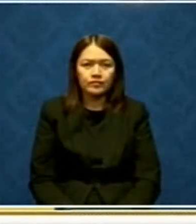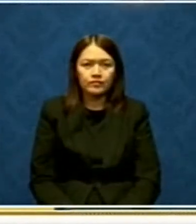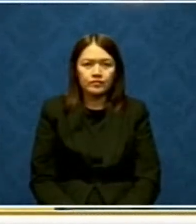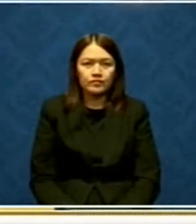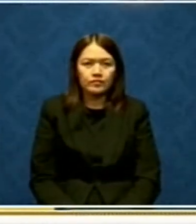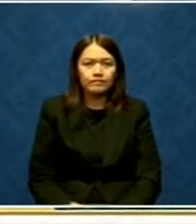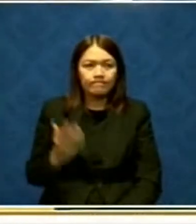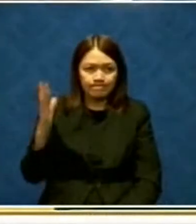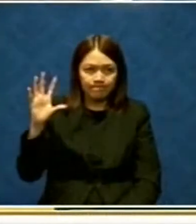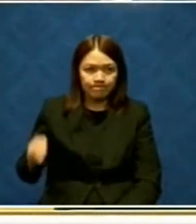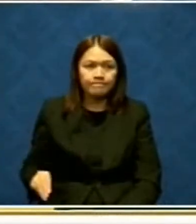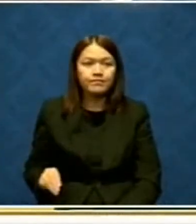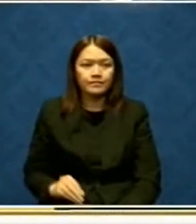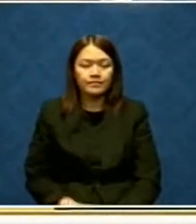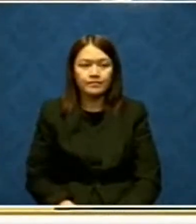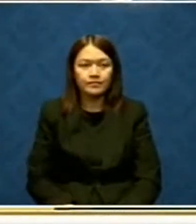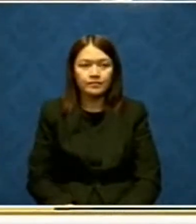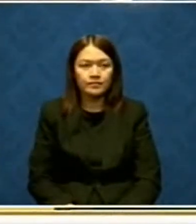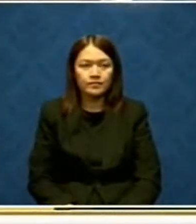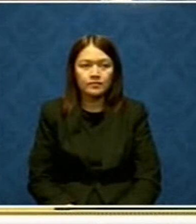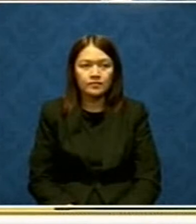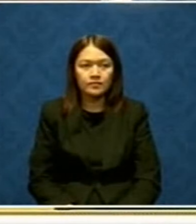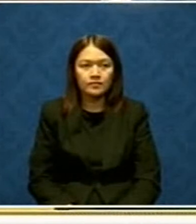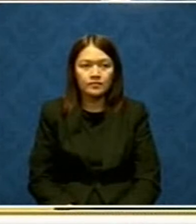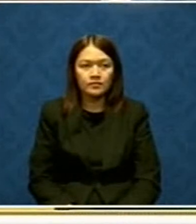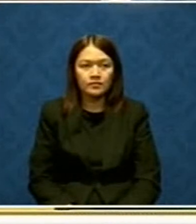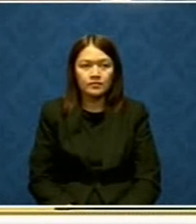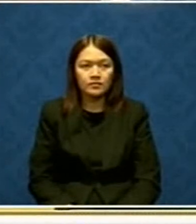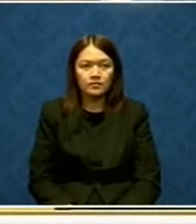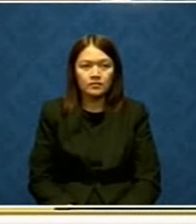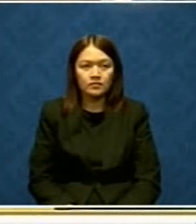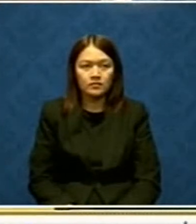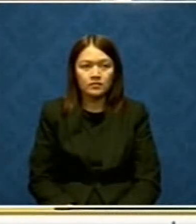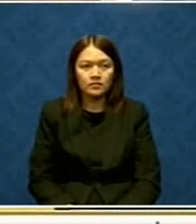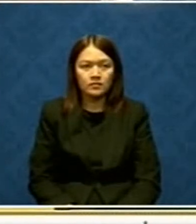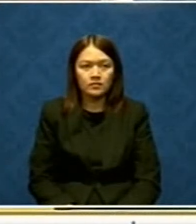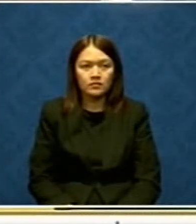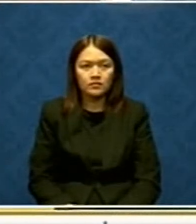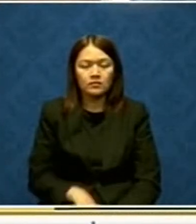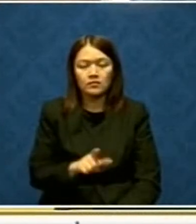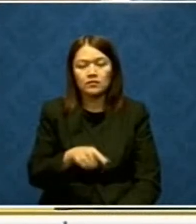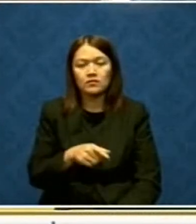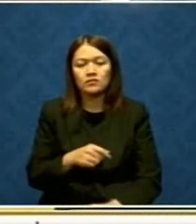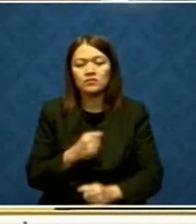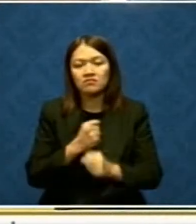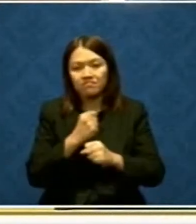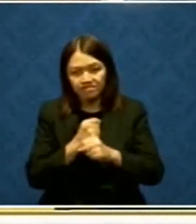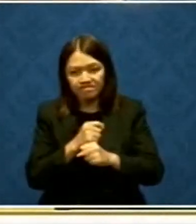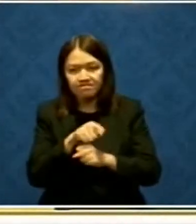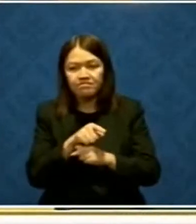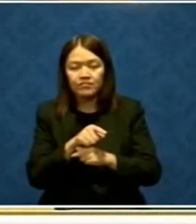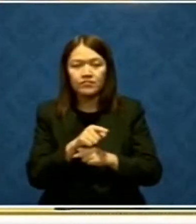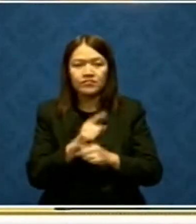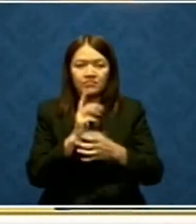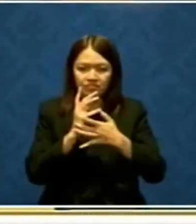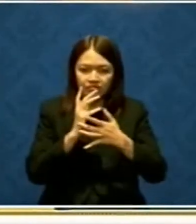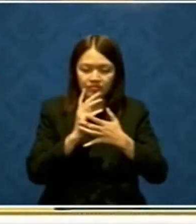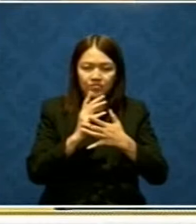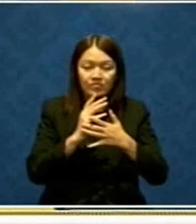เอาสไลด์ลงได้เลยครับขอบคุณครับอีกเรื่องนึงท่านประธานเรื่องการสร้างงานที่ผมบอกเรื่องการถ่ายทอดเทคโนโลยีอินโด